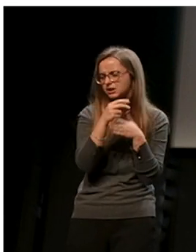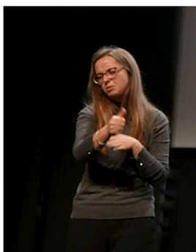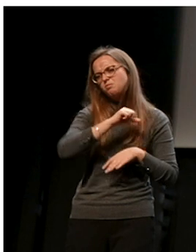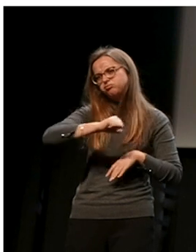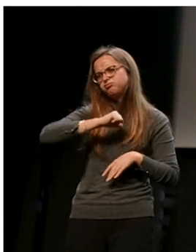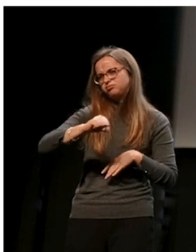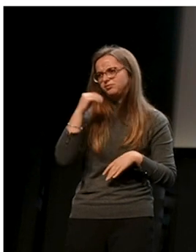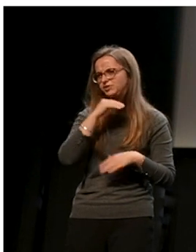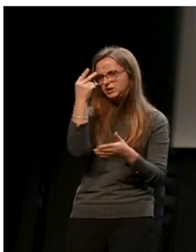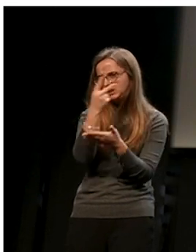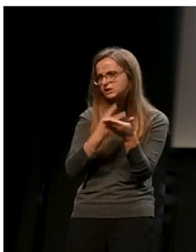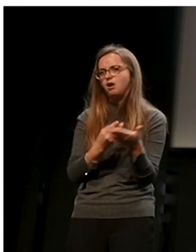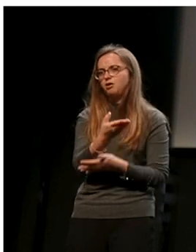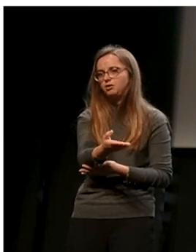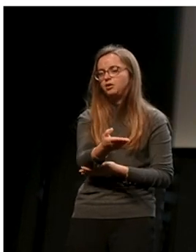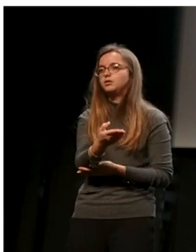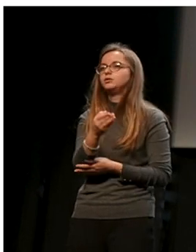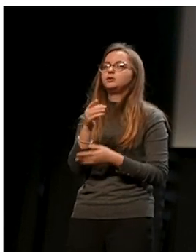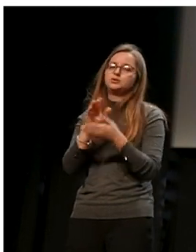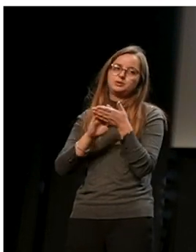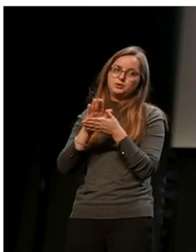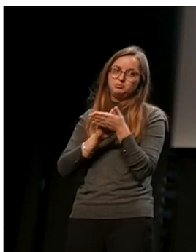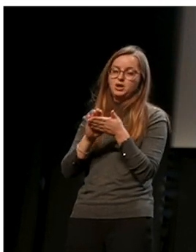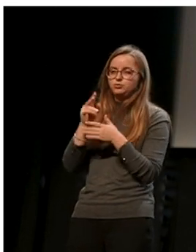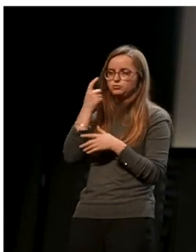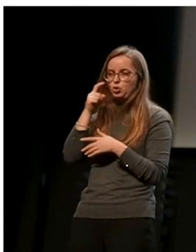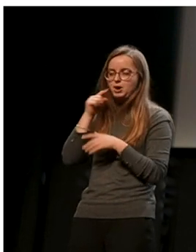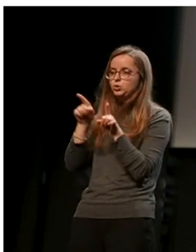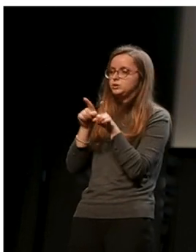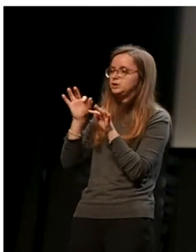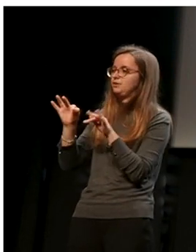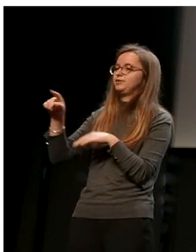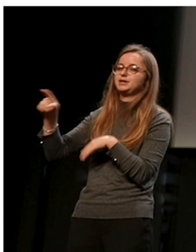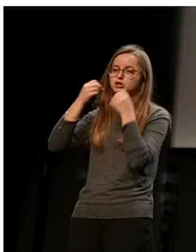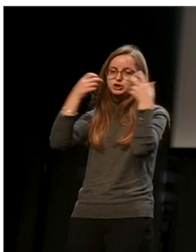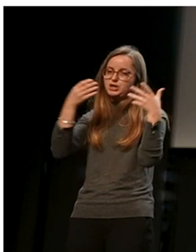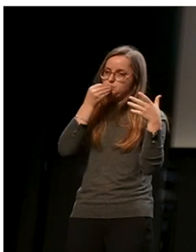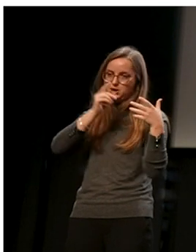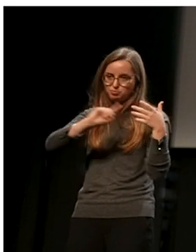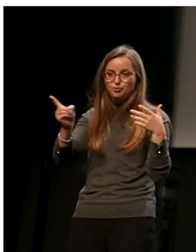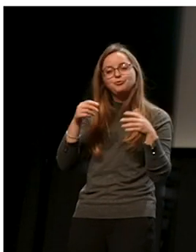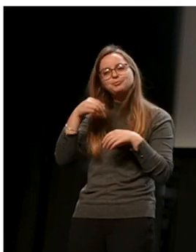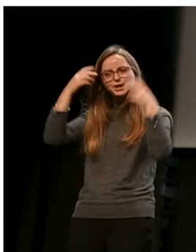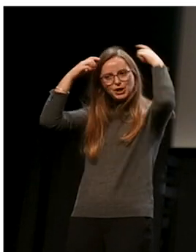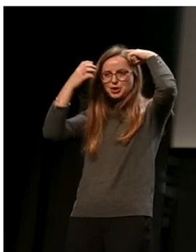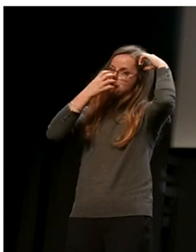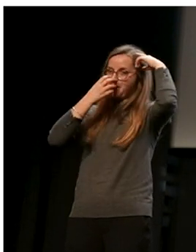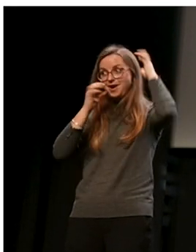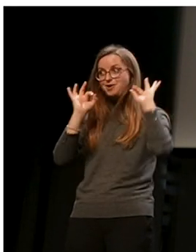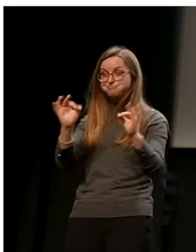Alors, Mon nous a quand même prouvé qu'au niveau chat, c'était pas très bien, mais par contre au niveau koala, c'était très fort. Hein. Moi, je suis assez admiratif du koala.